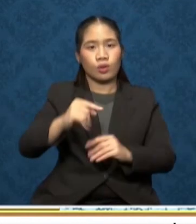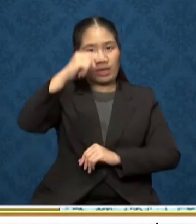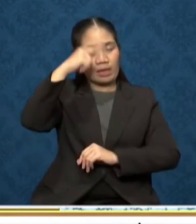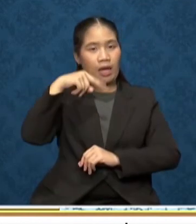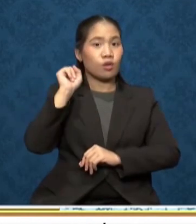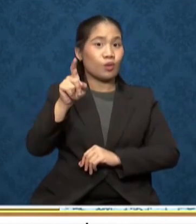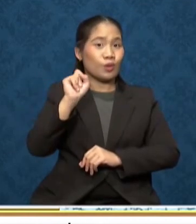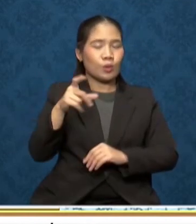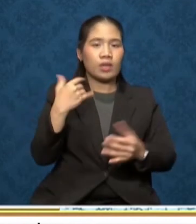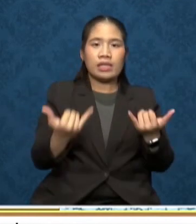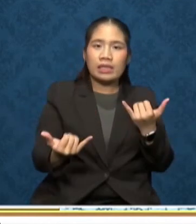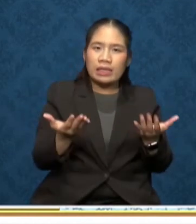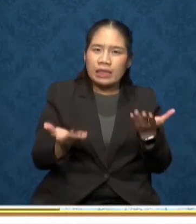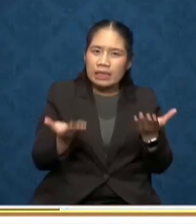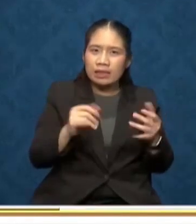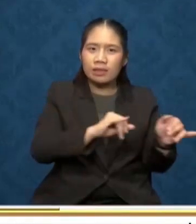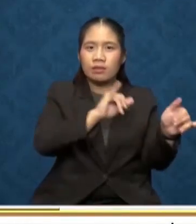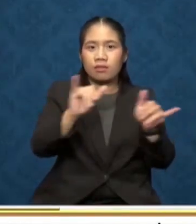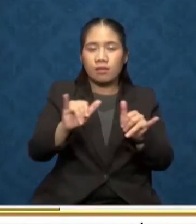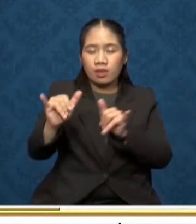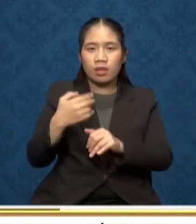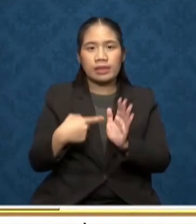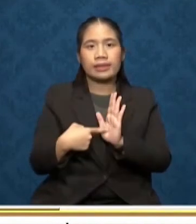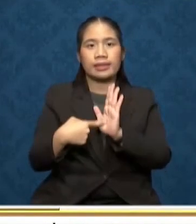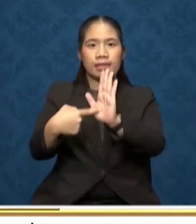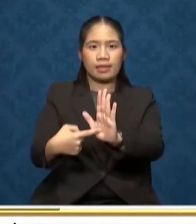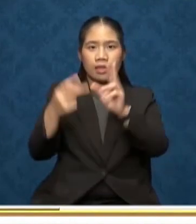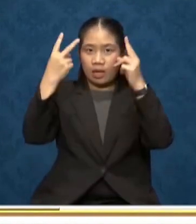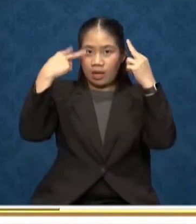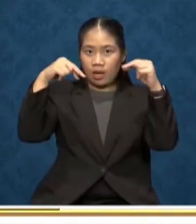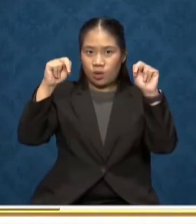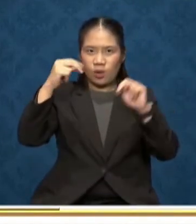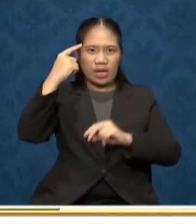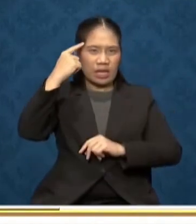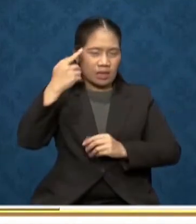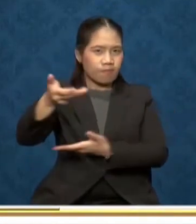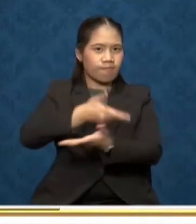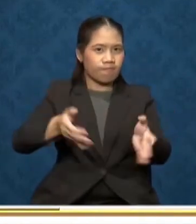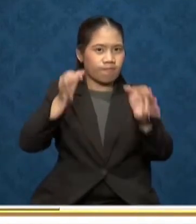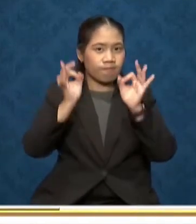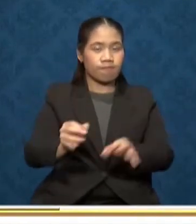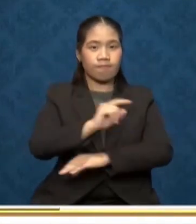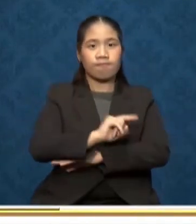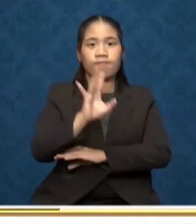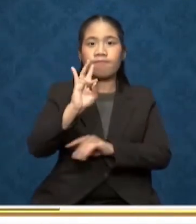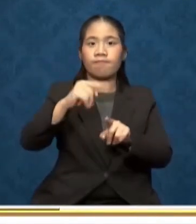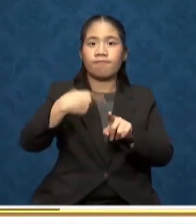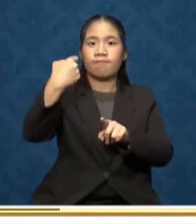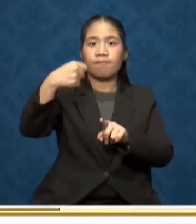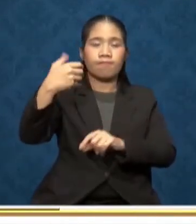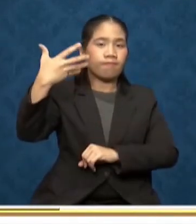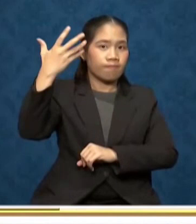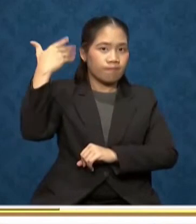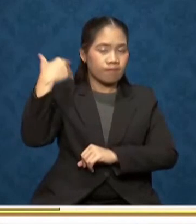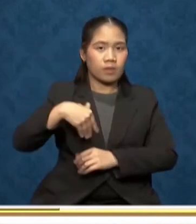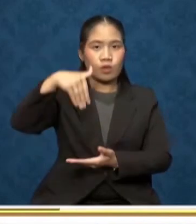เร่งดวนไปจถงการออกประยกและการเสนอหนายกรับบตีตดสนใจเมเกิเหุกนเมวท 7 ตัลาที่ผ่านมาศูยประสาหารงาน